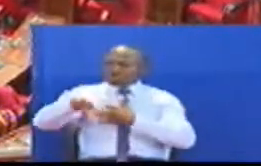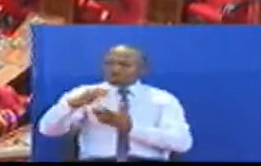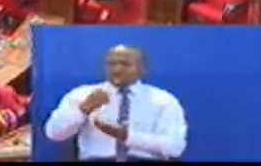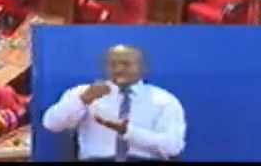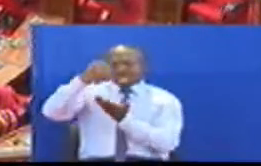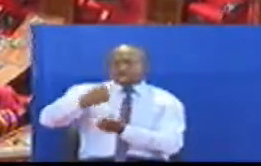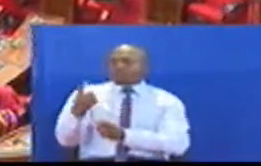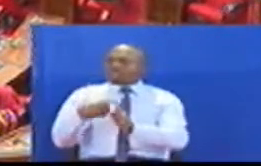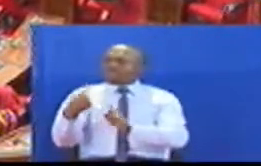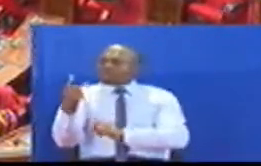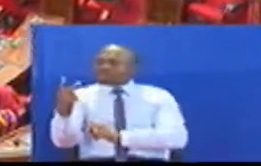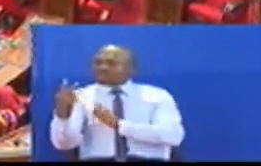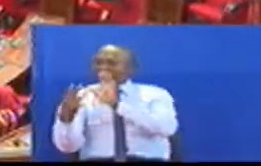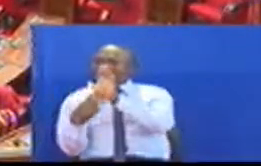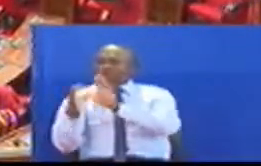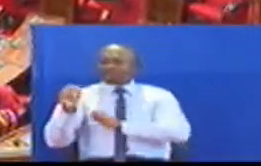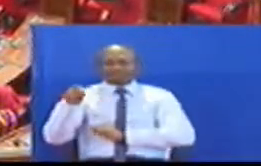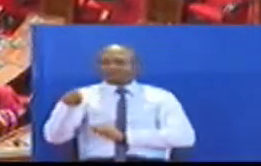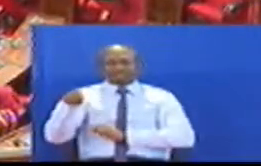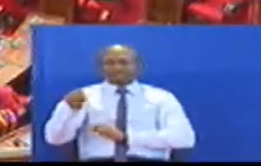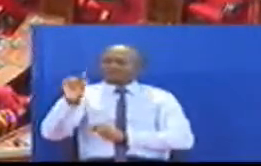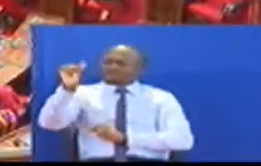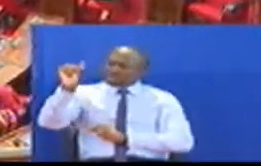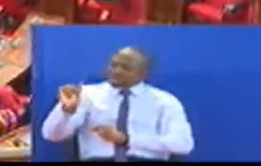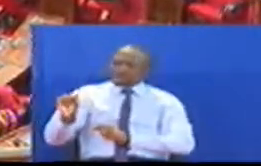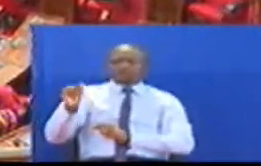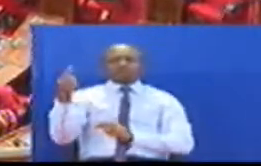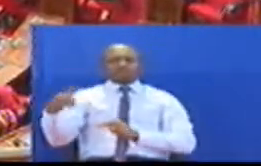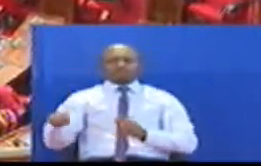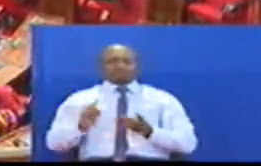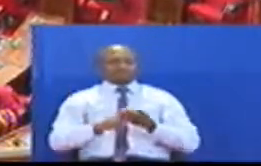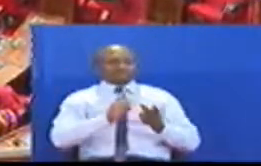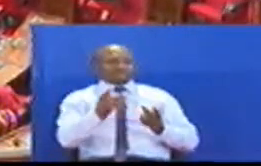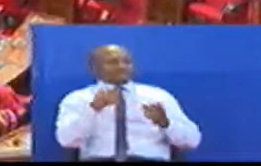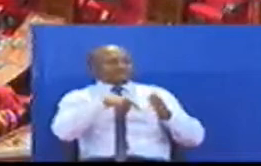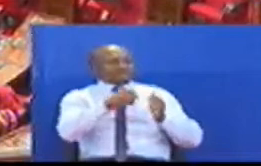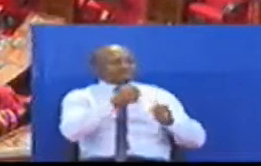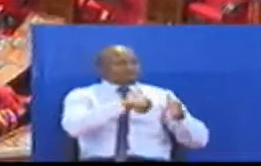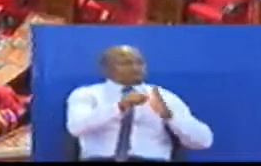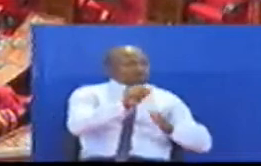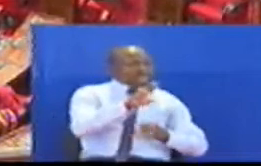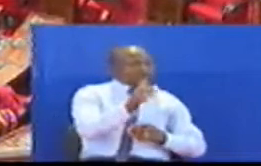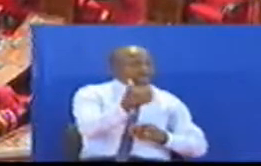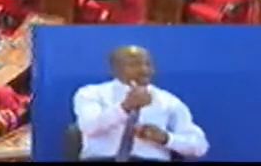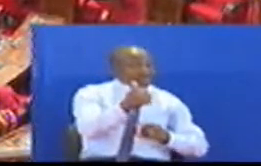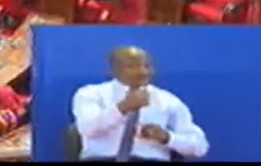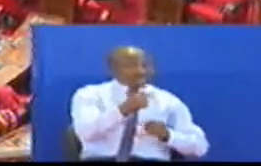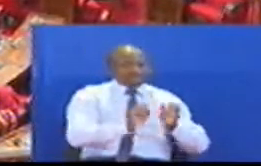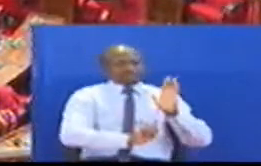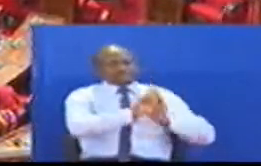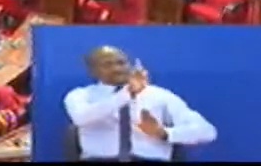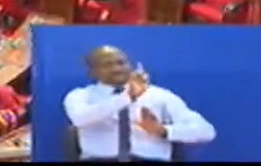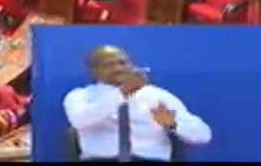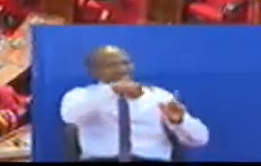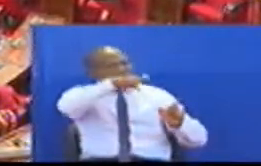shilingi 280, ambao ni unyonyaji wa hali ya juu sana. Kama anaingia BAT kununua tumbaku ambayo imezidi ziada